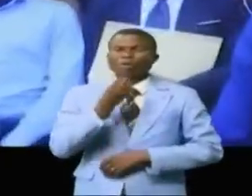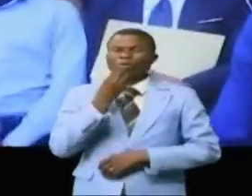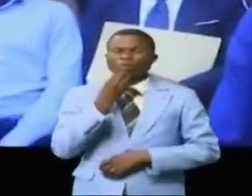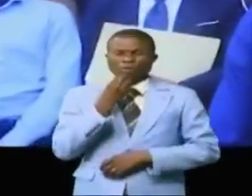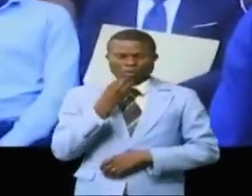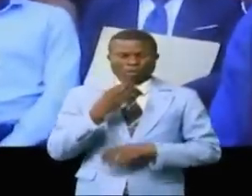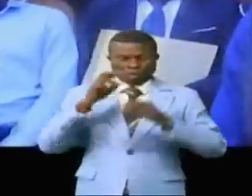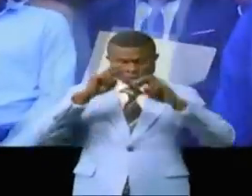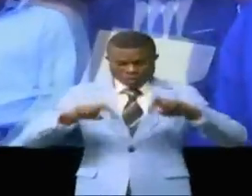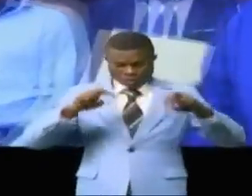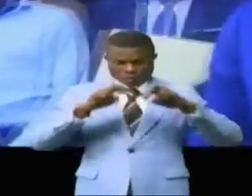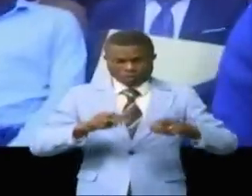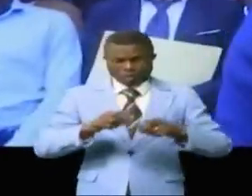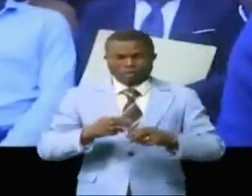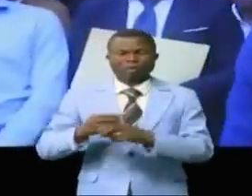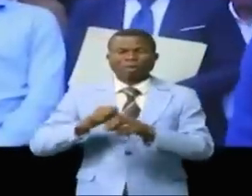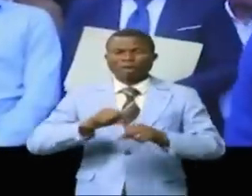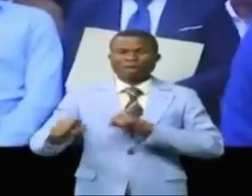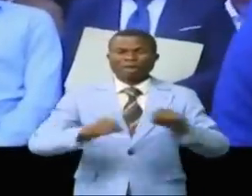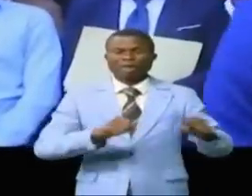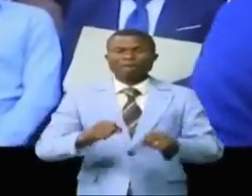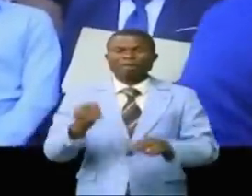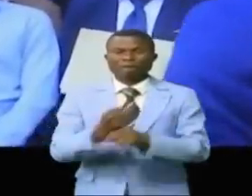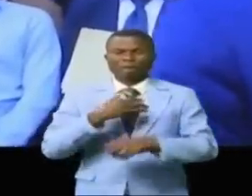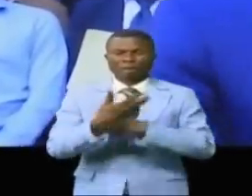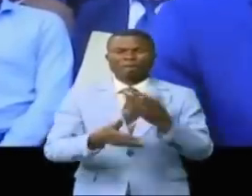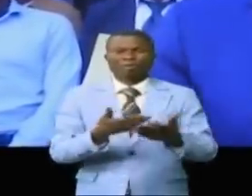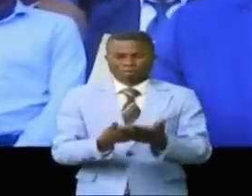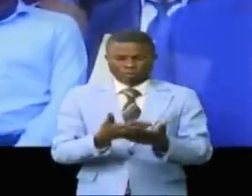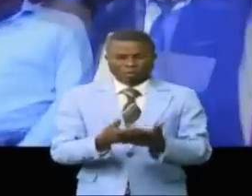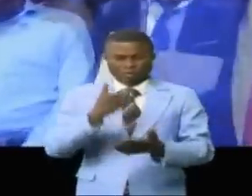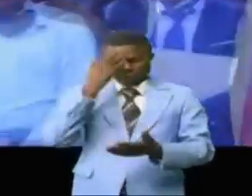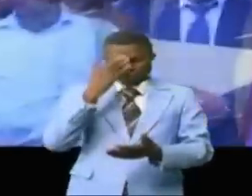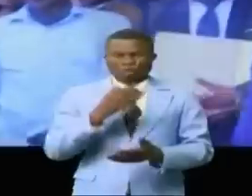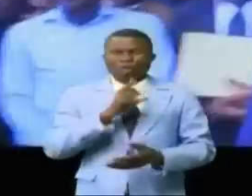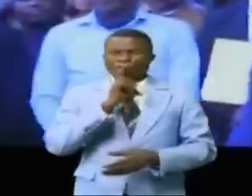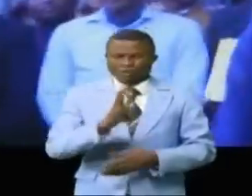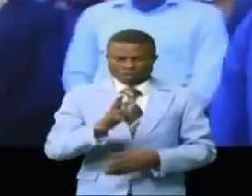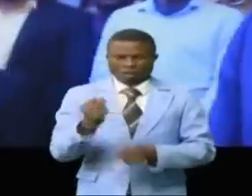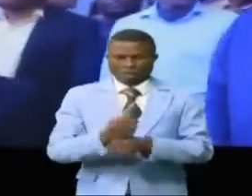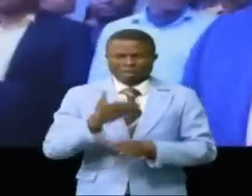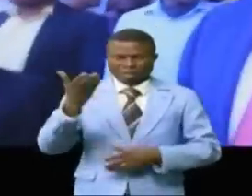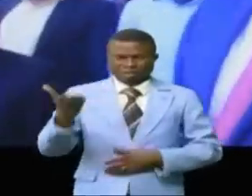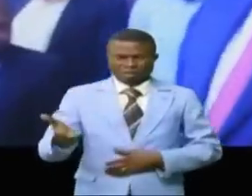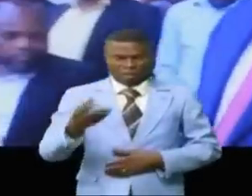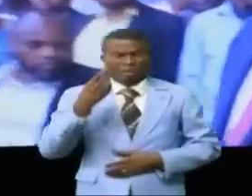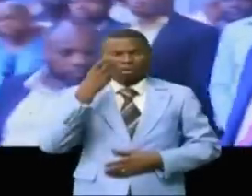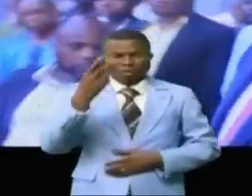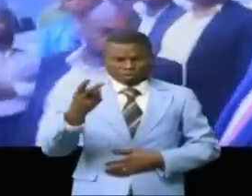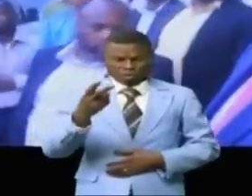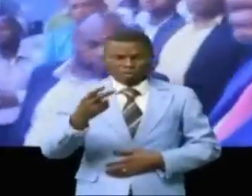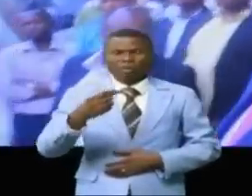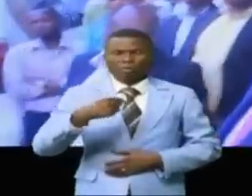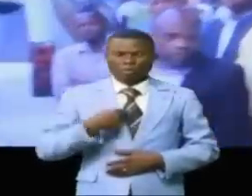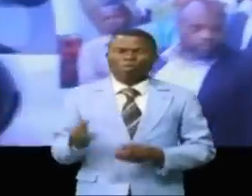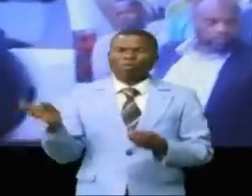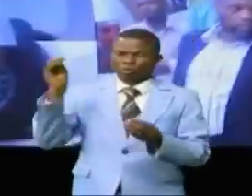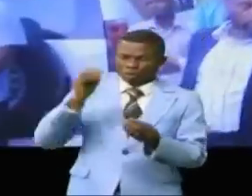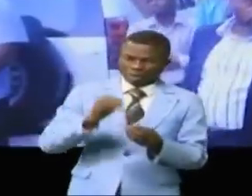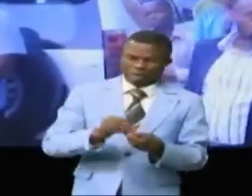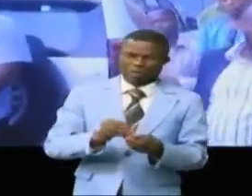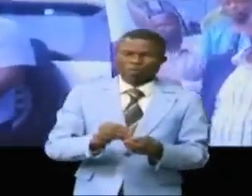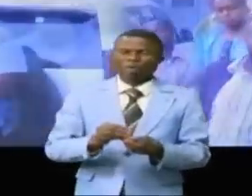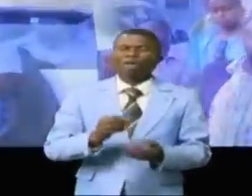Je vais envoyer des inspecteurs pour surveiller ce que vous faites et voir si je peux encore vous